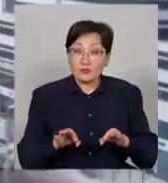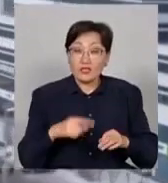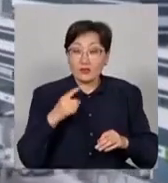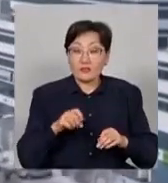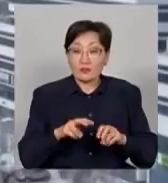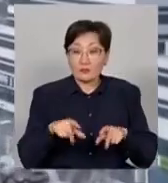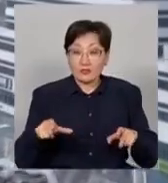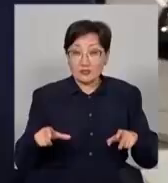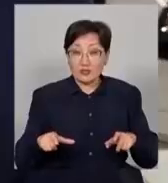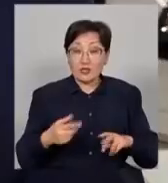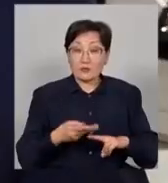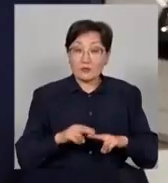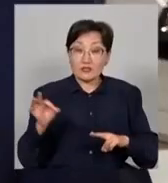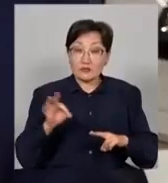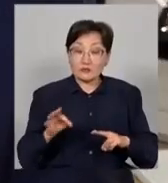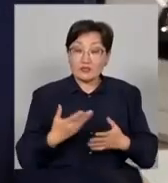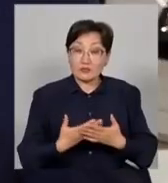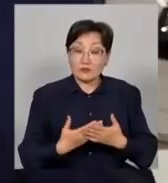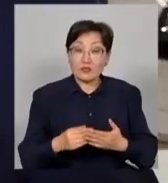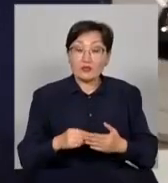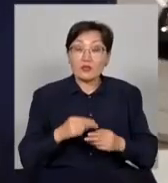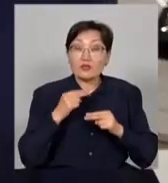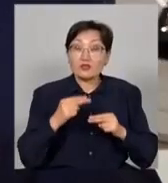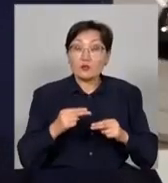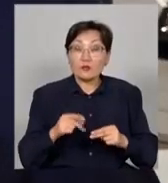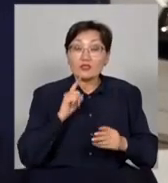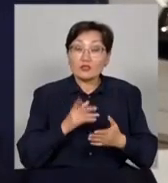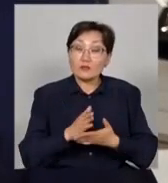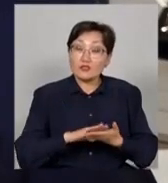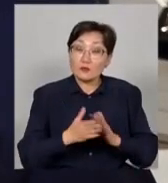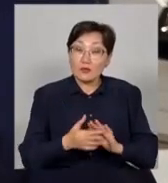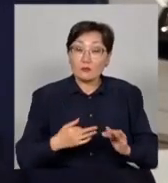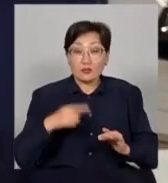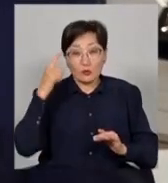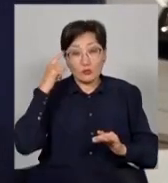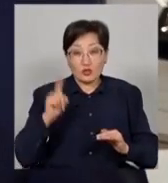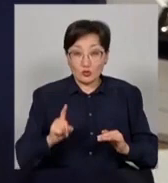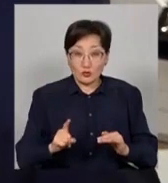говорят эксперты. В данный момент, допустим, да, учитывая вот эту геополитическую обстановку, мы считаем, что